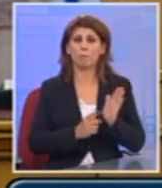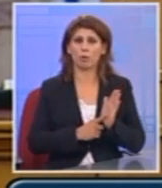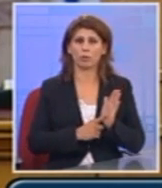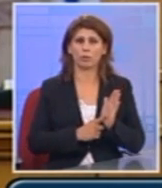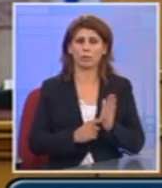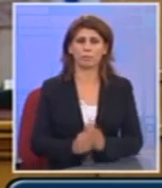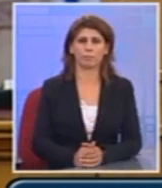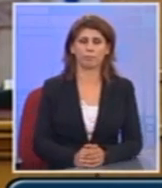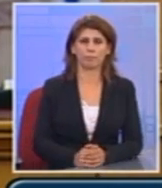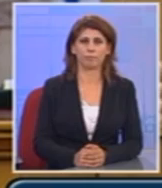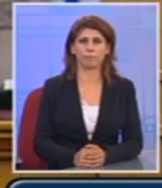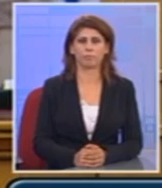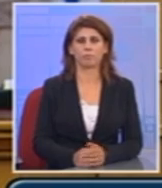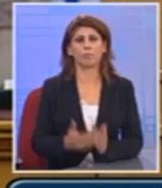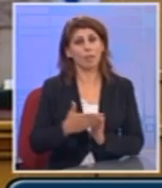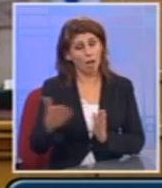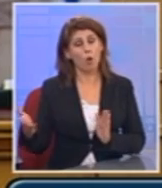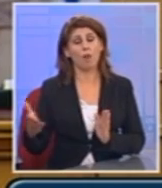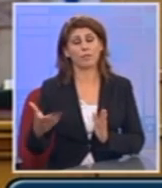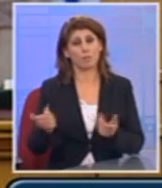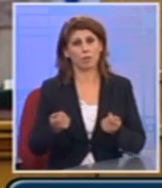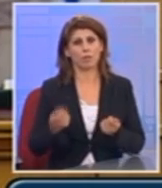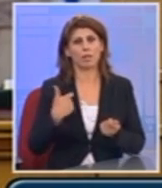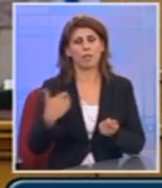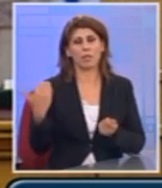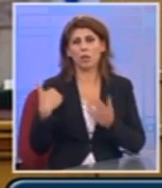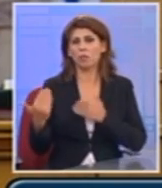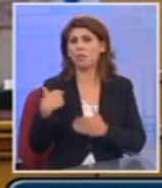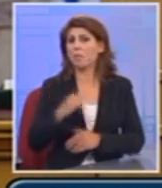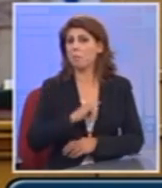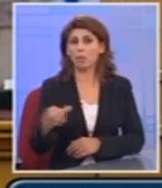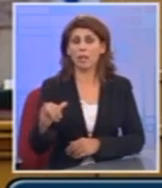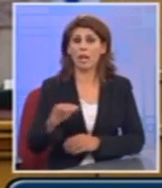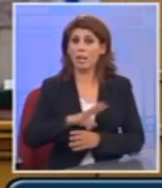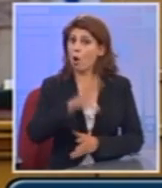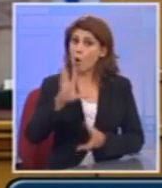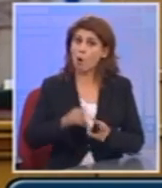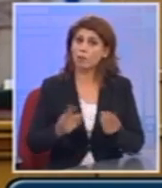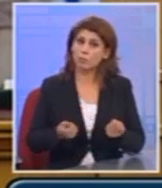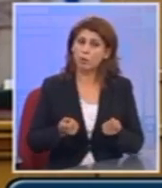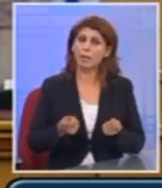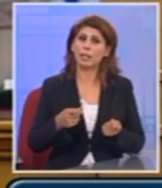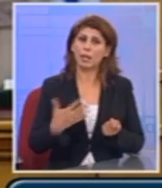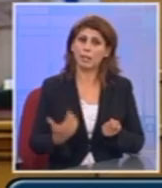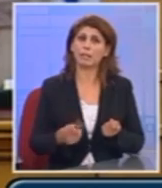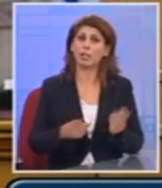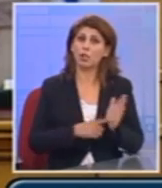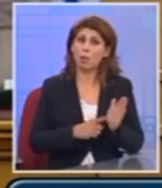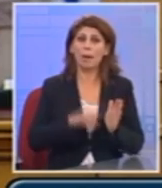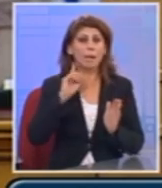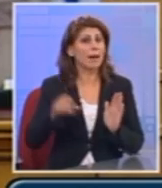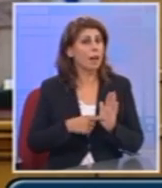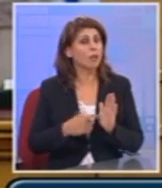νομιμότητα αυτά τα οποία έγιναν και δεν ερωτηθεί ποτέ αν όλ αυτά τα οποία έγιναν ήτανε νόμιμα ή